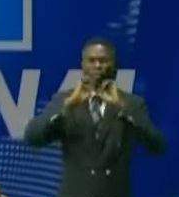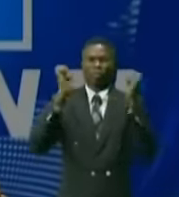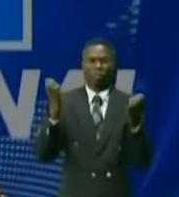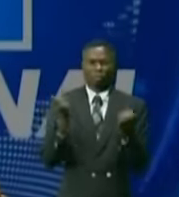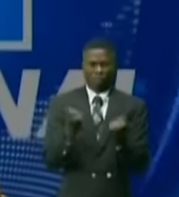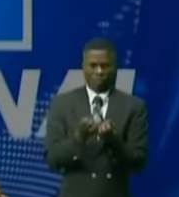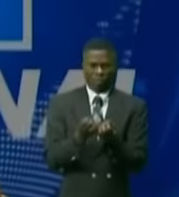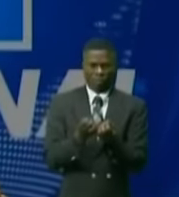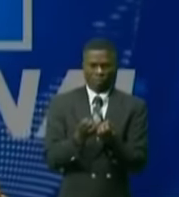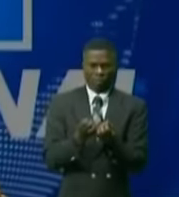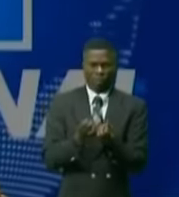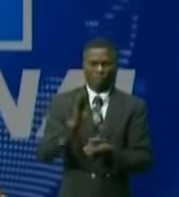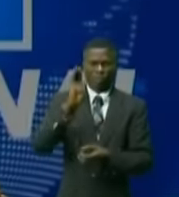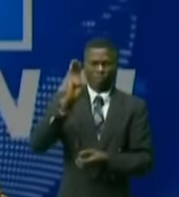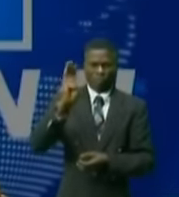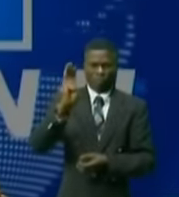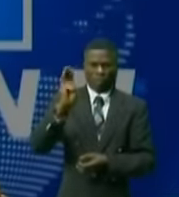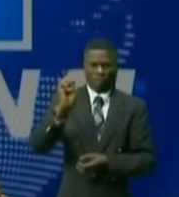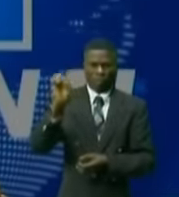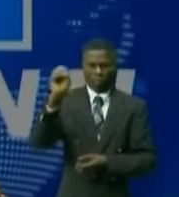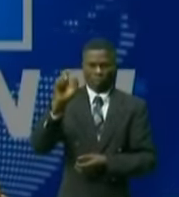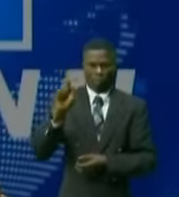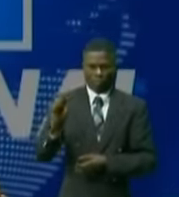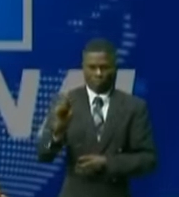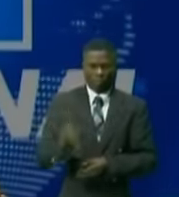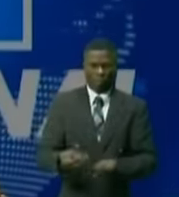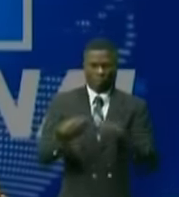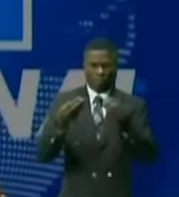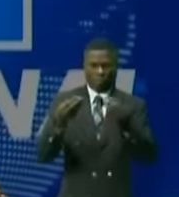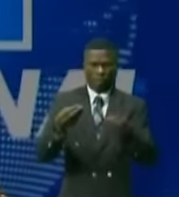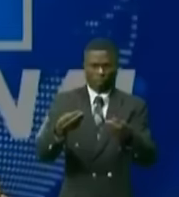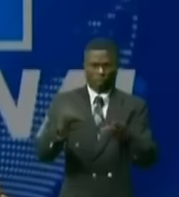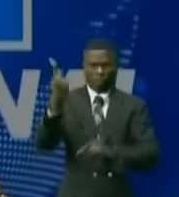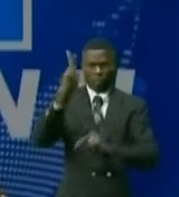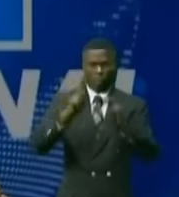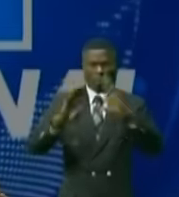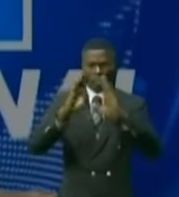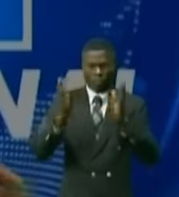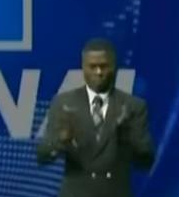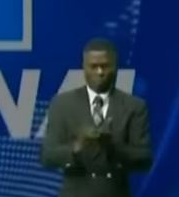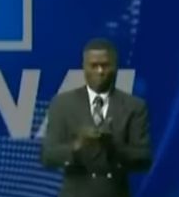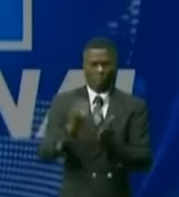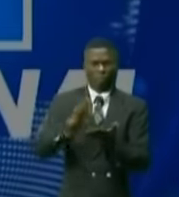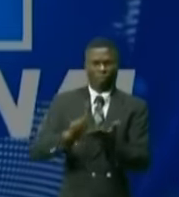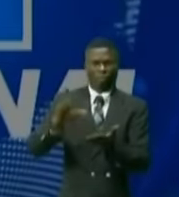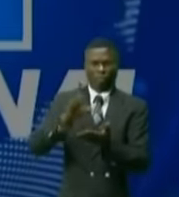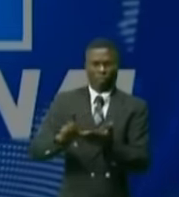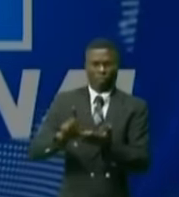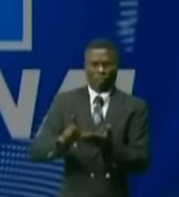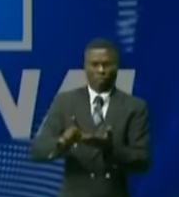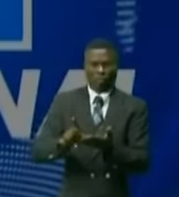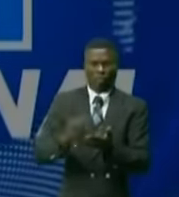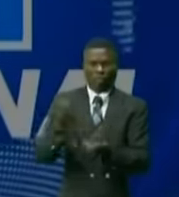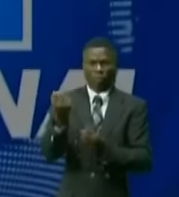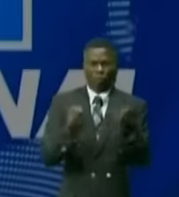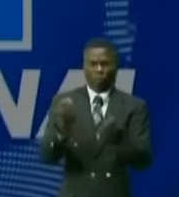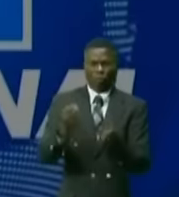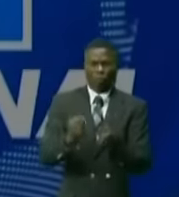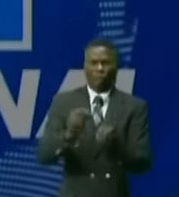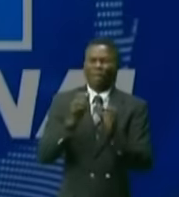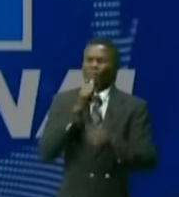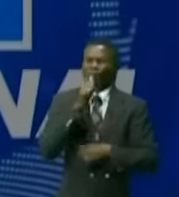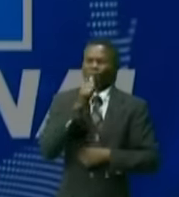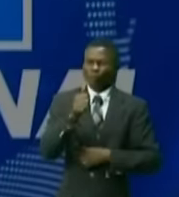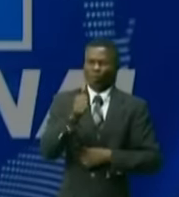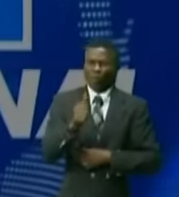L'entreprise Best Car Rental a mis à la disposition du public la location des voitures de luxe et à